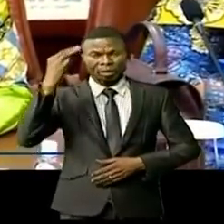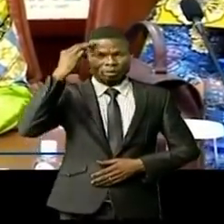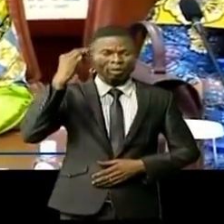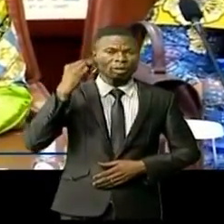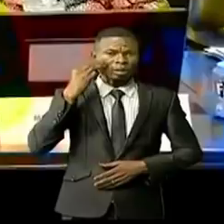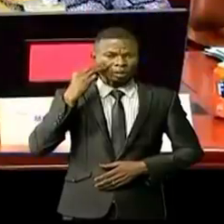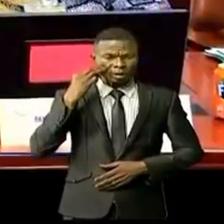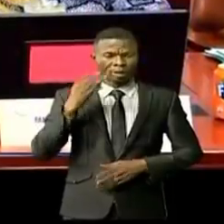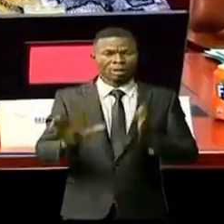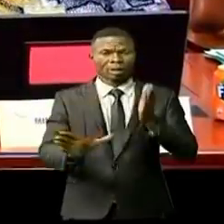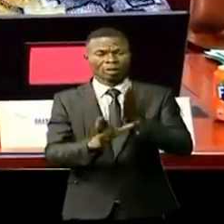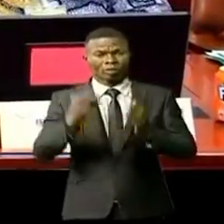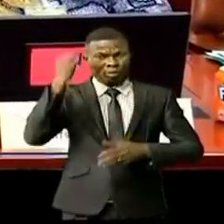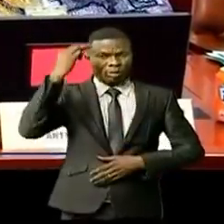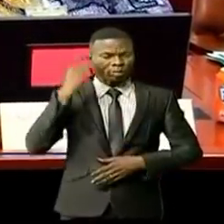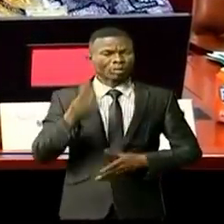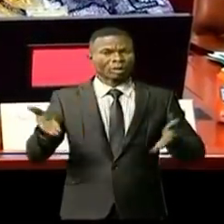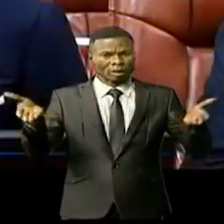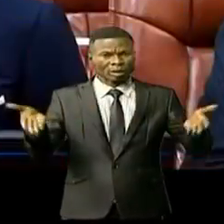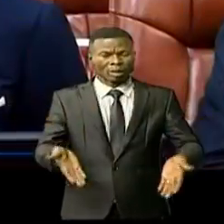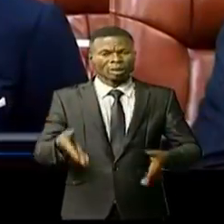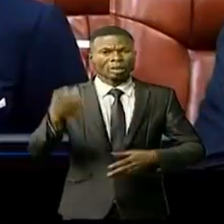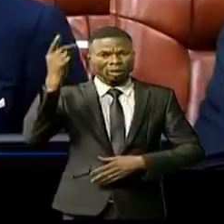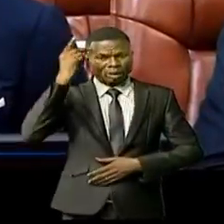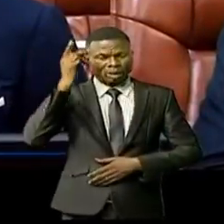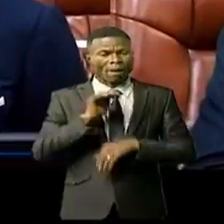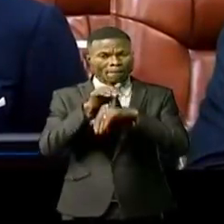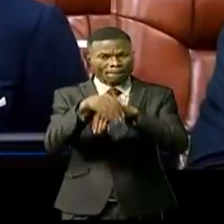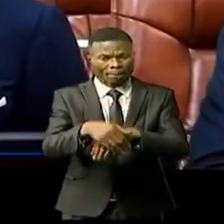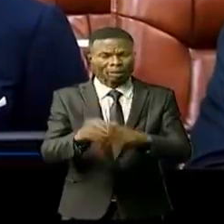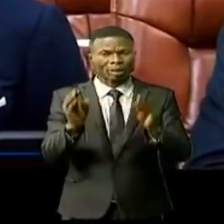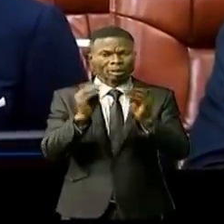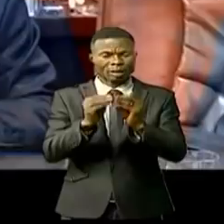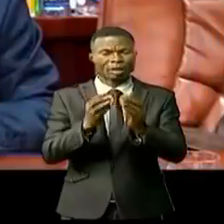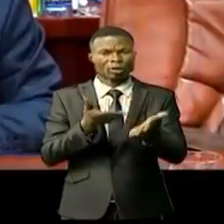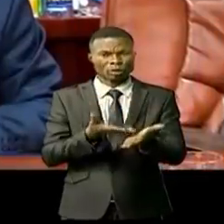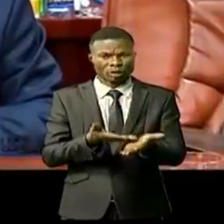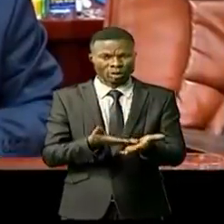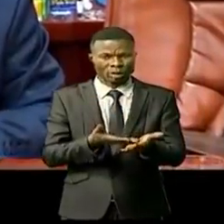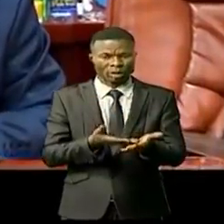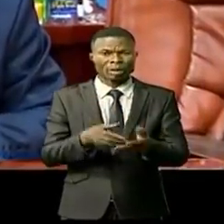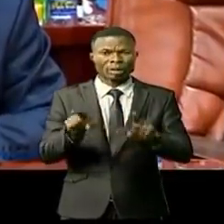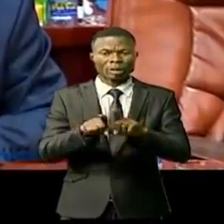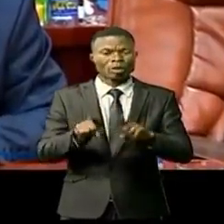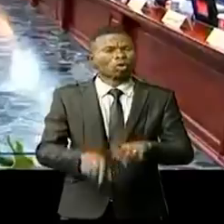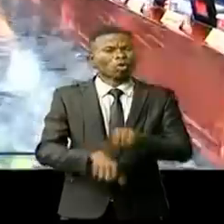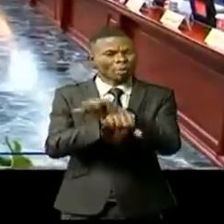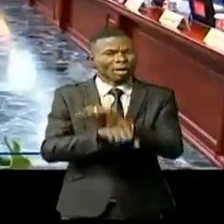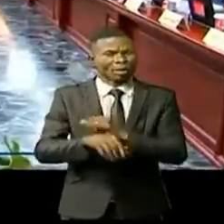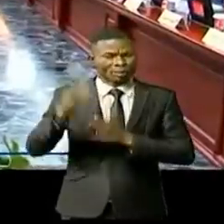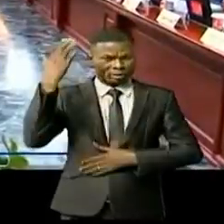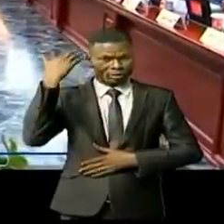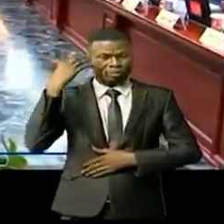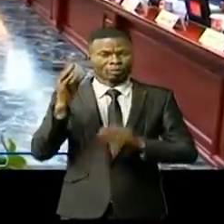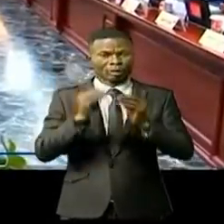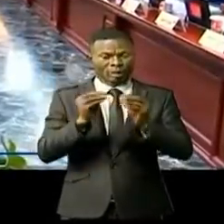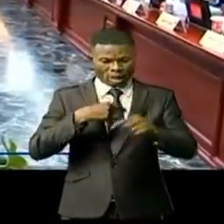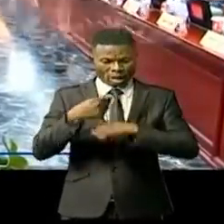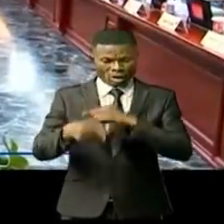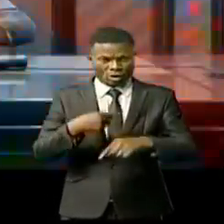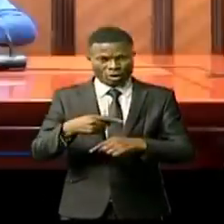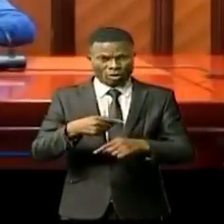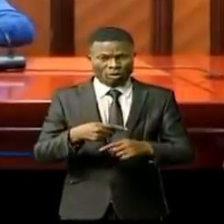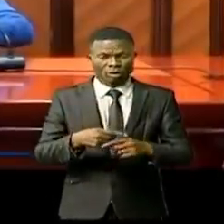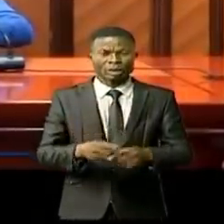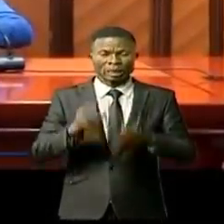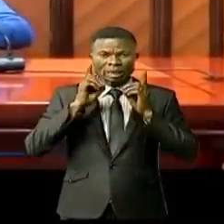et vice-ministres présents à Kinshasa ont pris part à cette réunion. Comme à l'accoutumée, la réunion a débuté par le